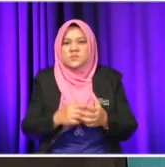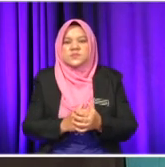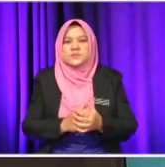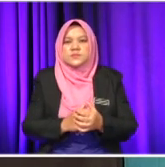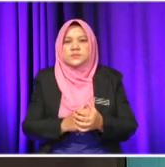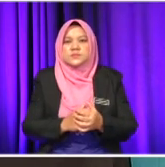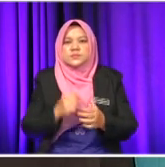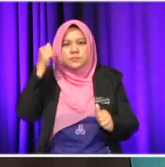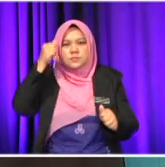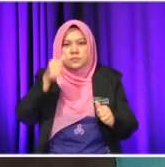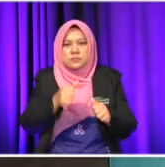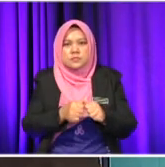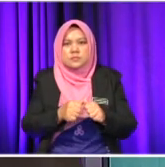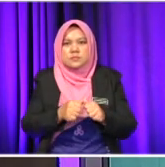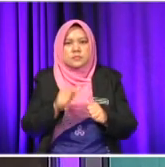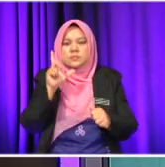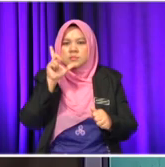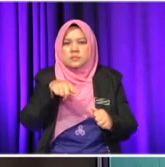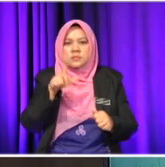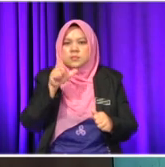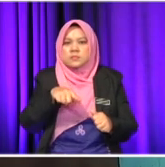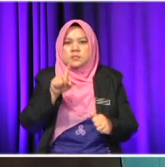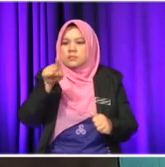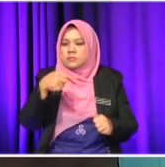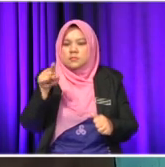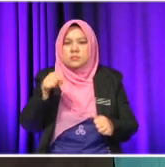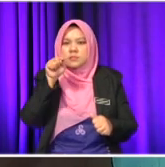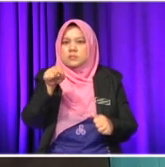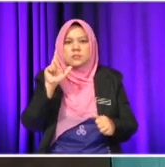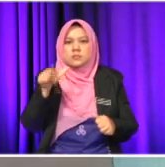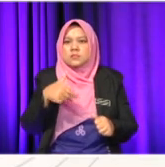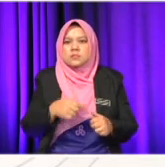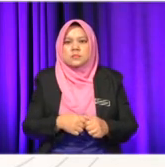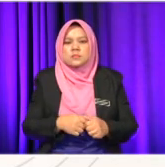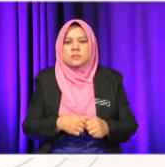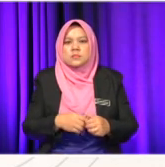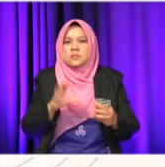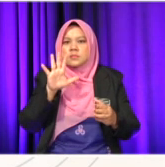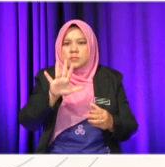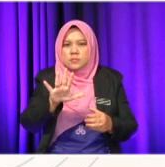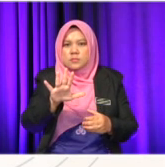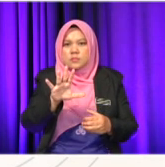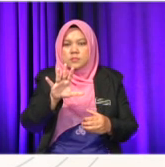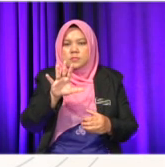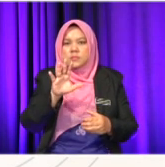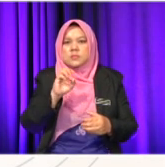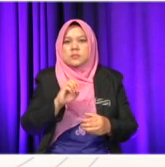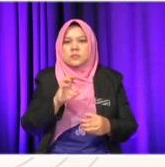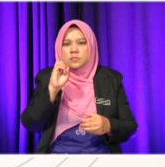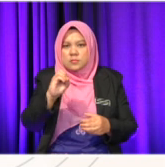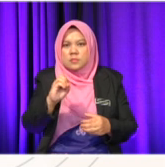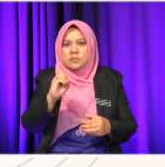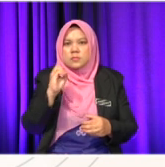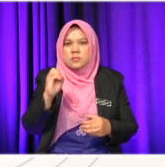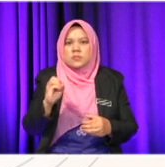gue ingatkan kamu tak perlu letak Koma ke titik tetap perlu kamu letak 5000 kan